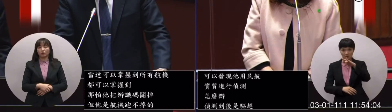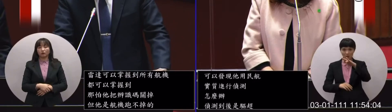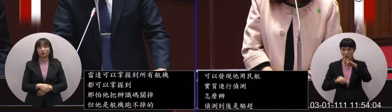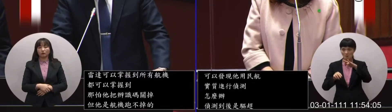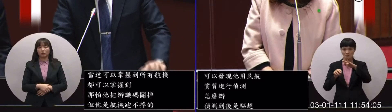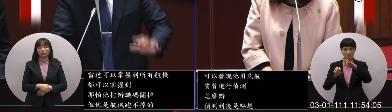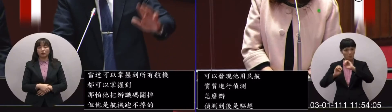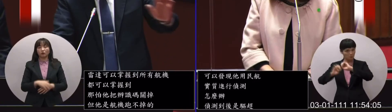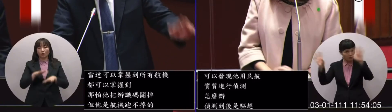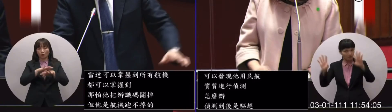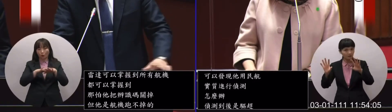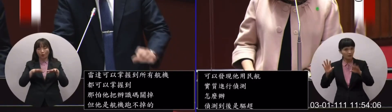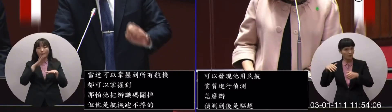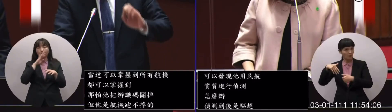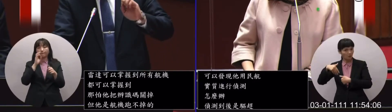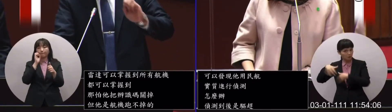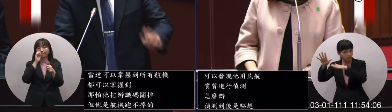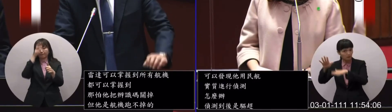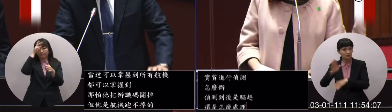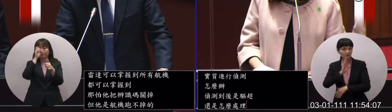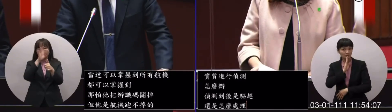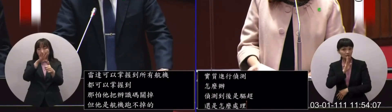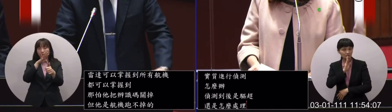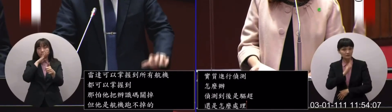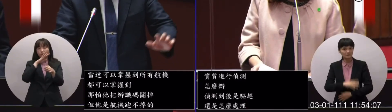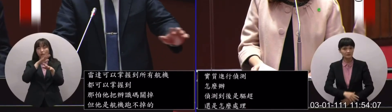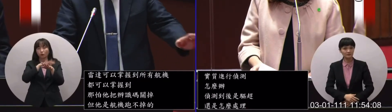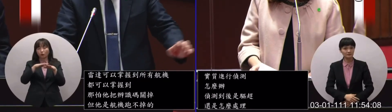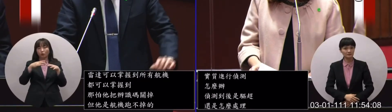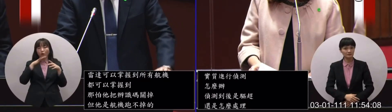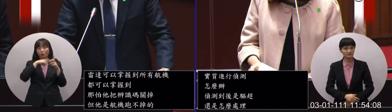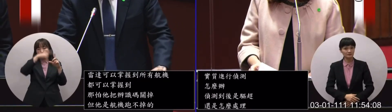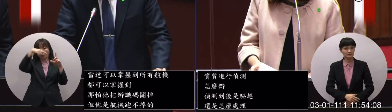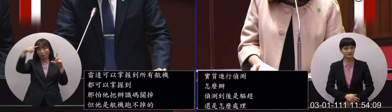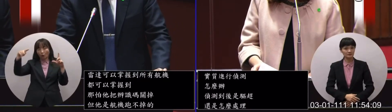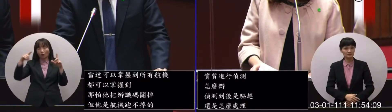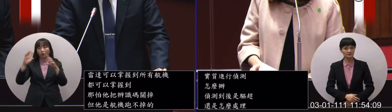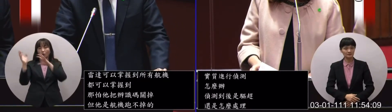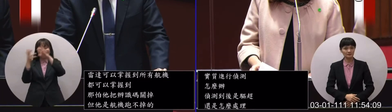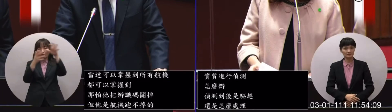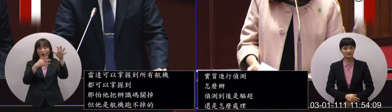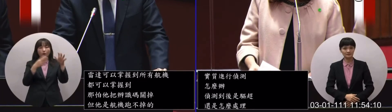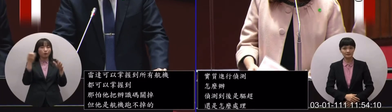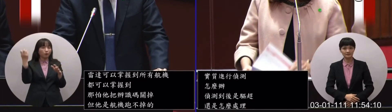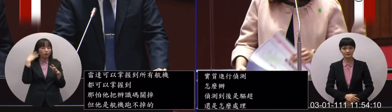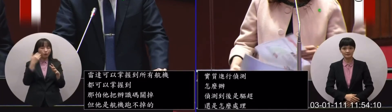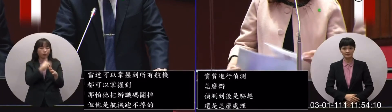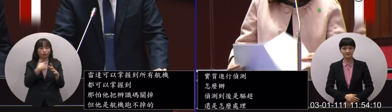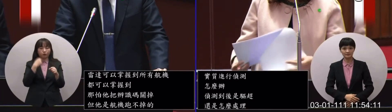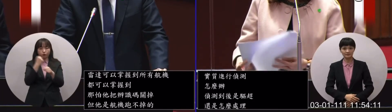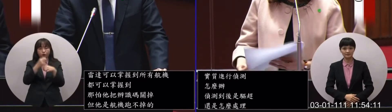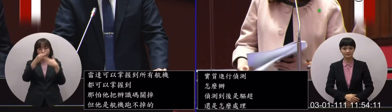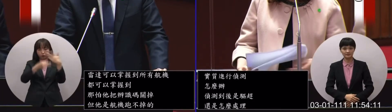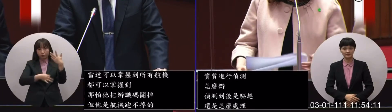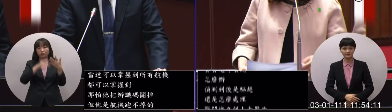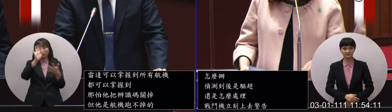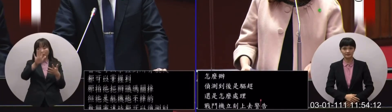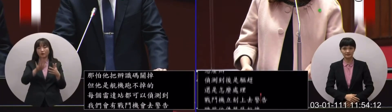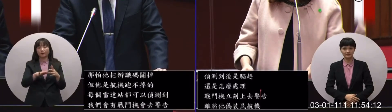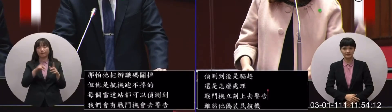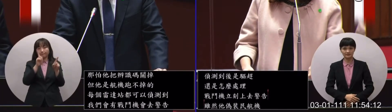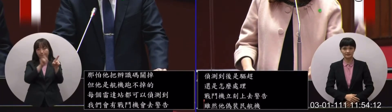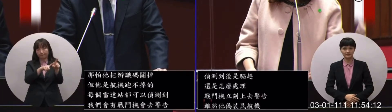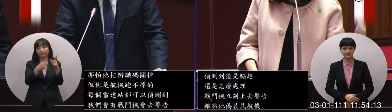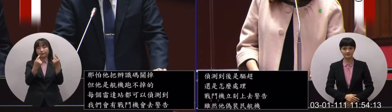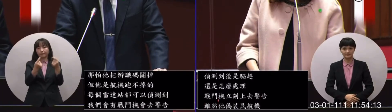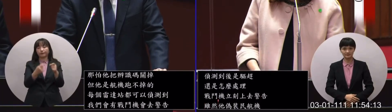航机， 对，会去警告，而且用这个坡道，大家国际上都听得到了啊，这个作为都有规定的，我们按照一般